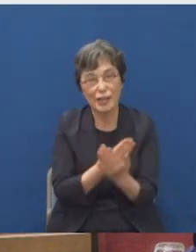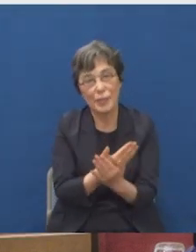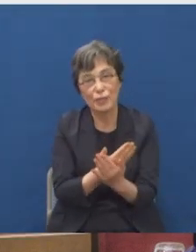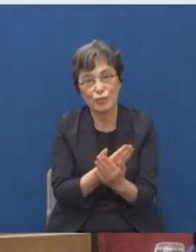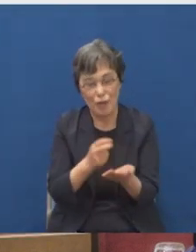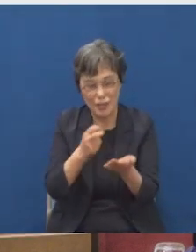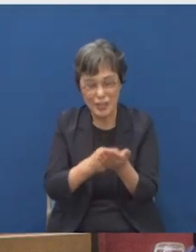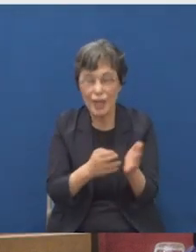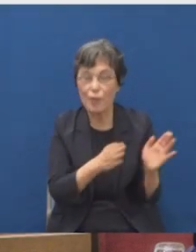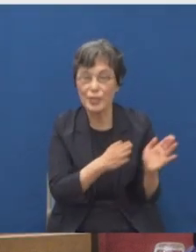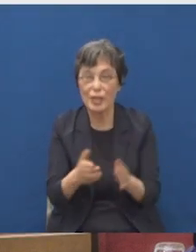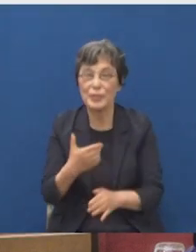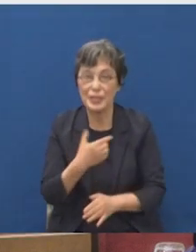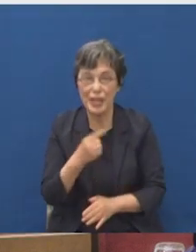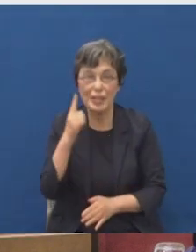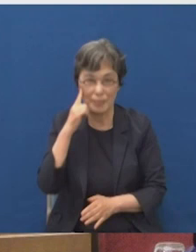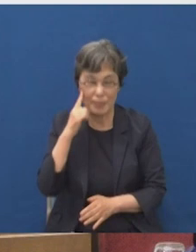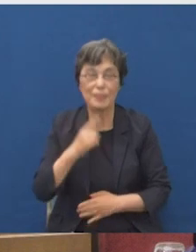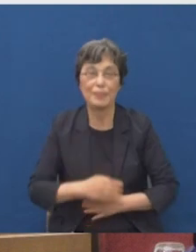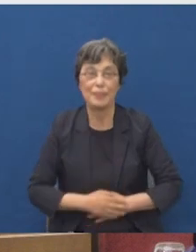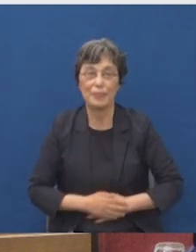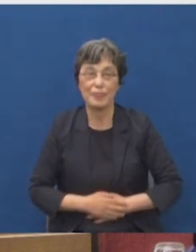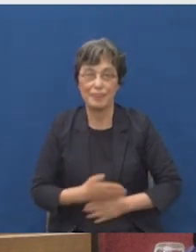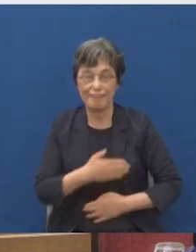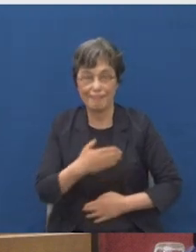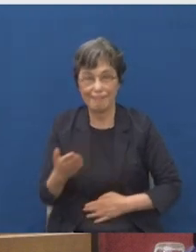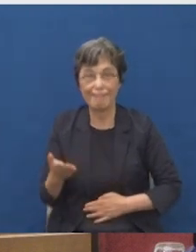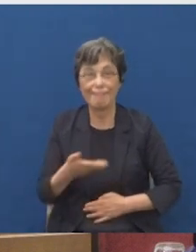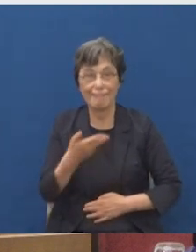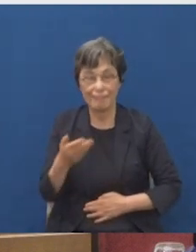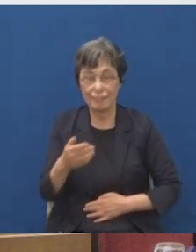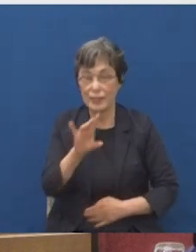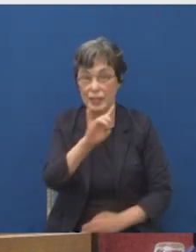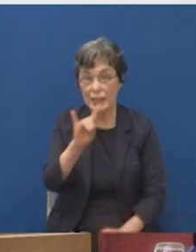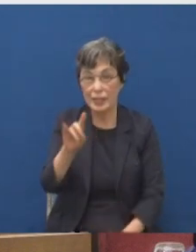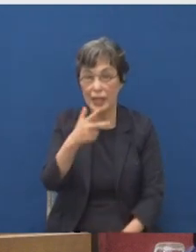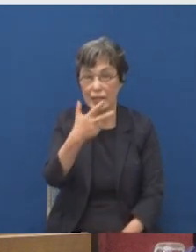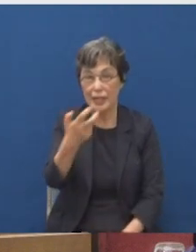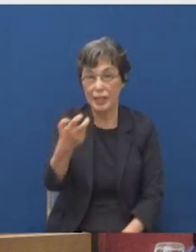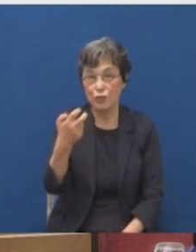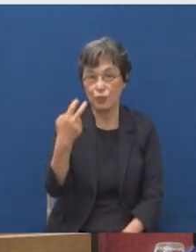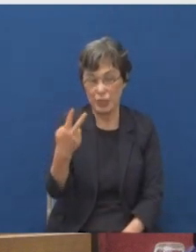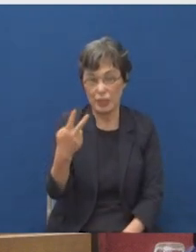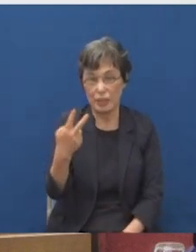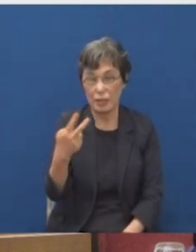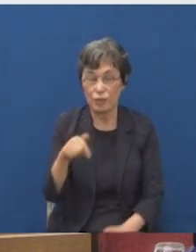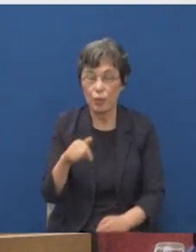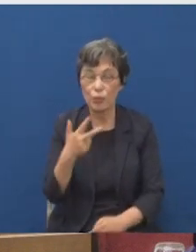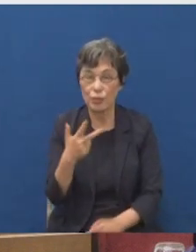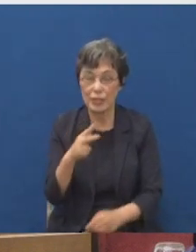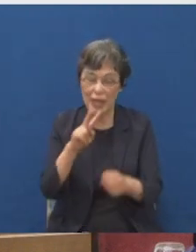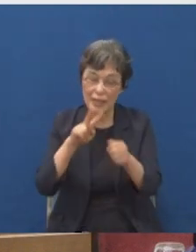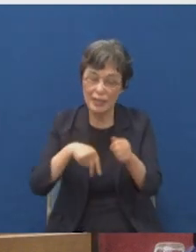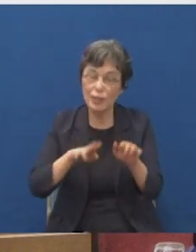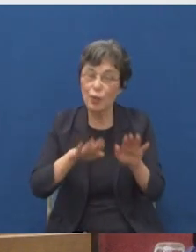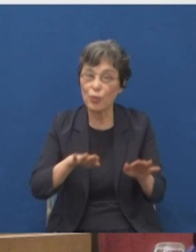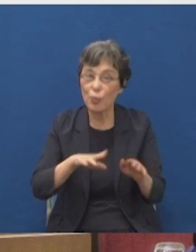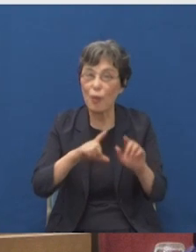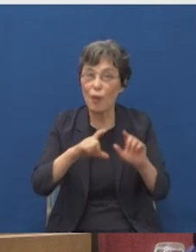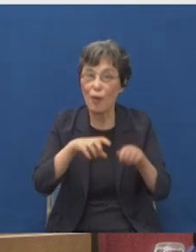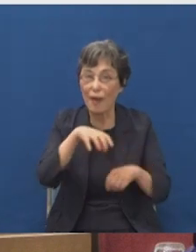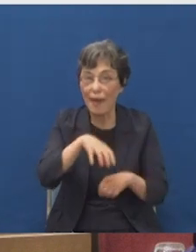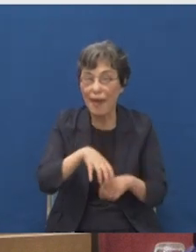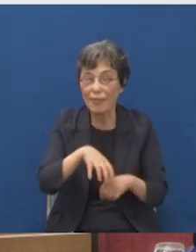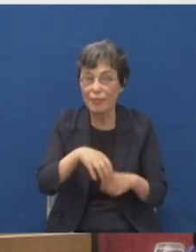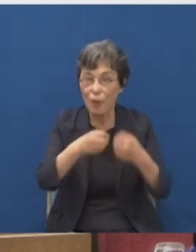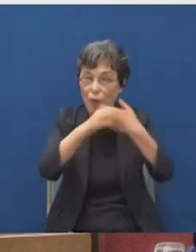定を整備しようとするものでございます。次に議第72号、京都市認定こども園の認定の要件